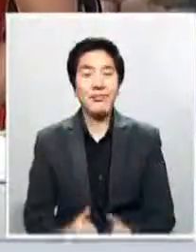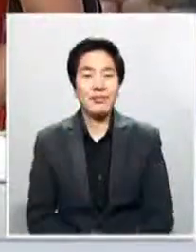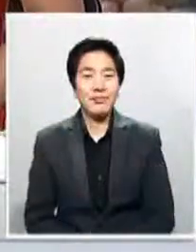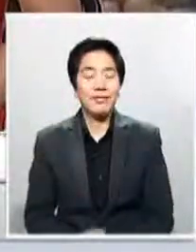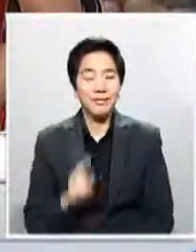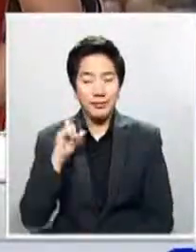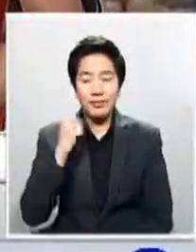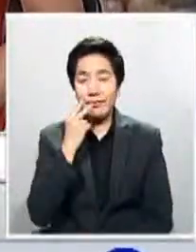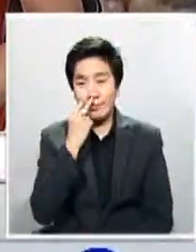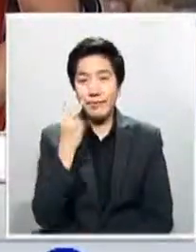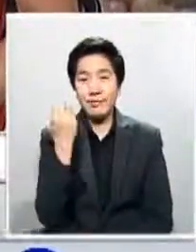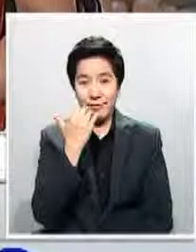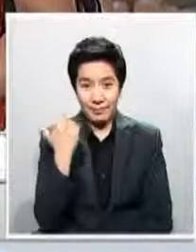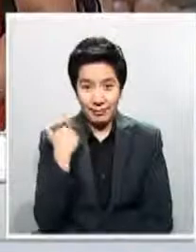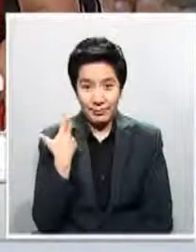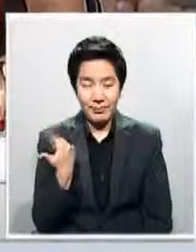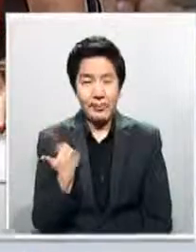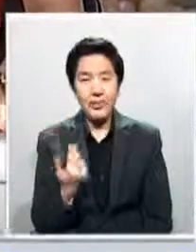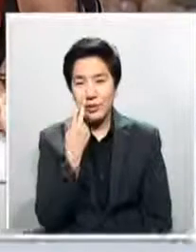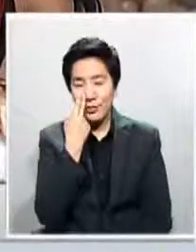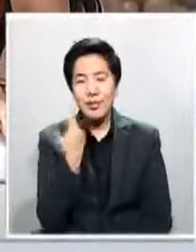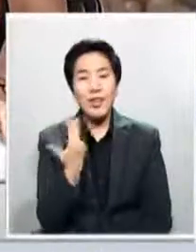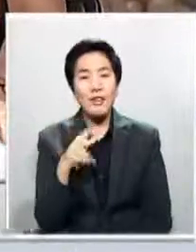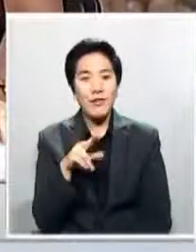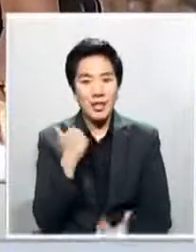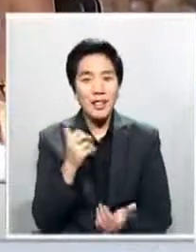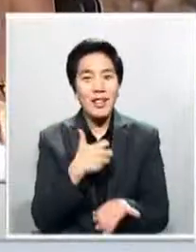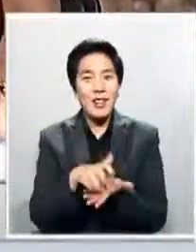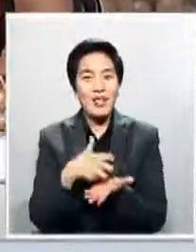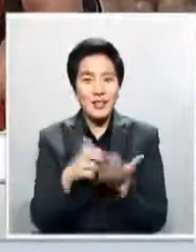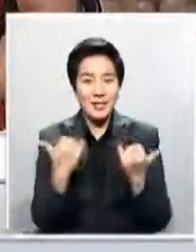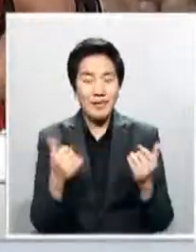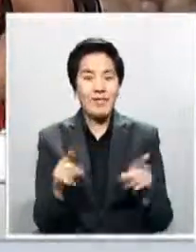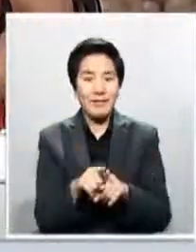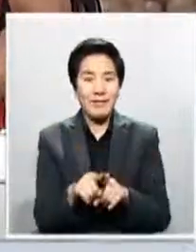ณแม่เขานั่งดูอยู่นะ ครับเขาเป็นแฟนรายการด้วยนะฮะขอบคุณมากๆเลย เดี๋ยวเราจะมี